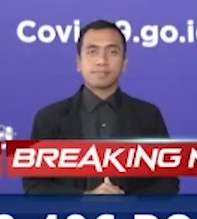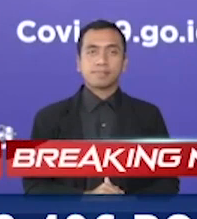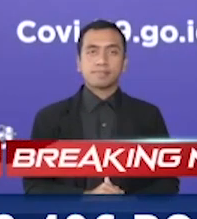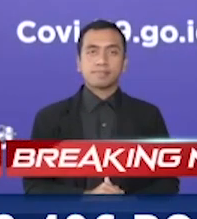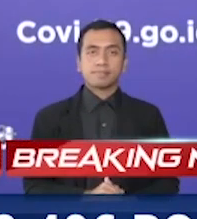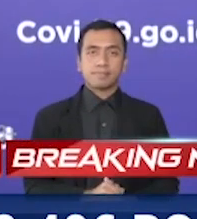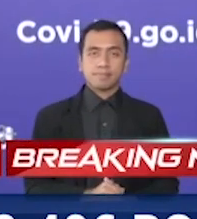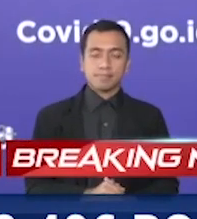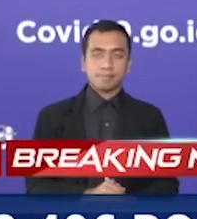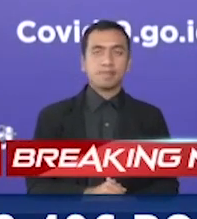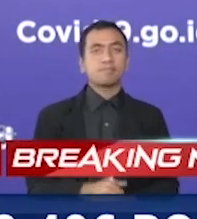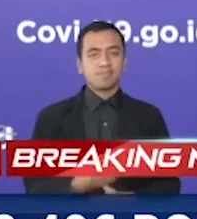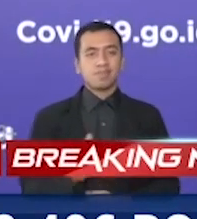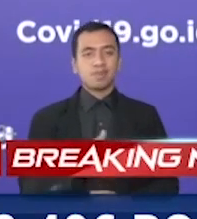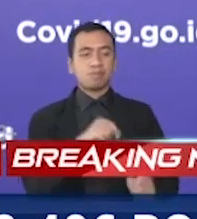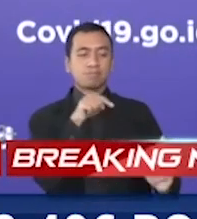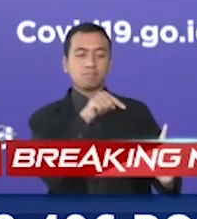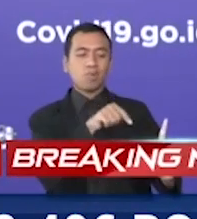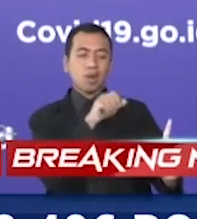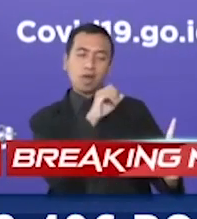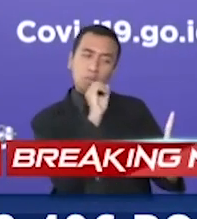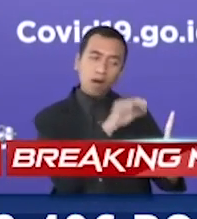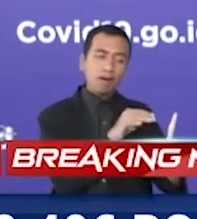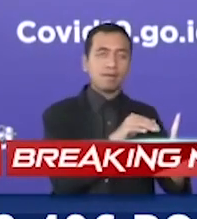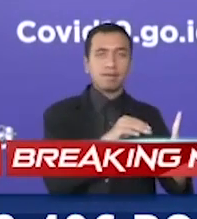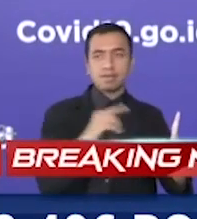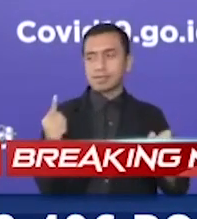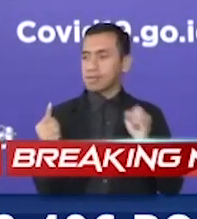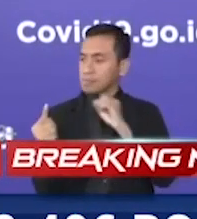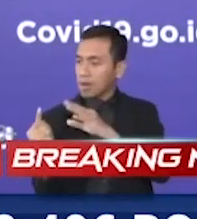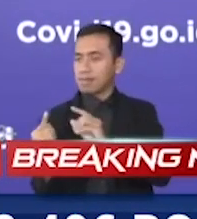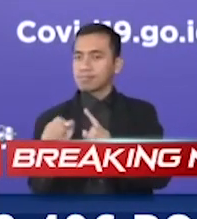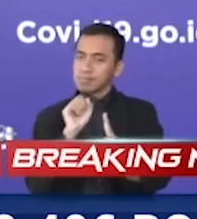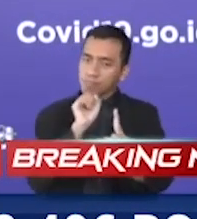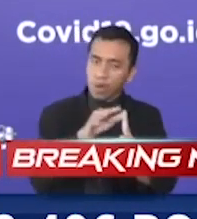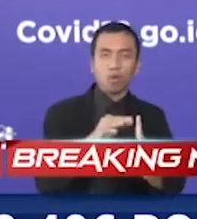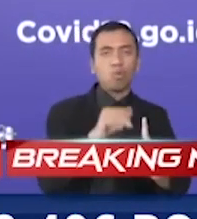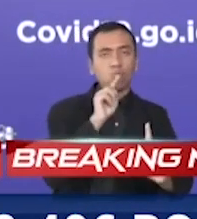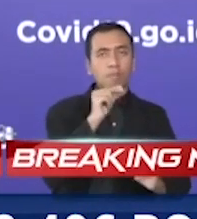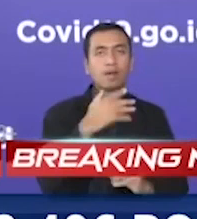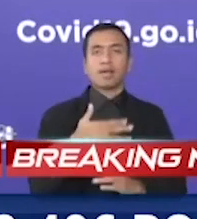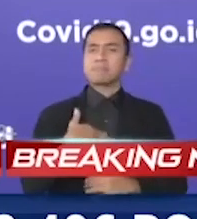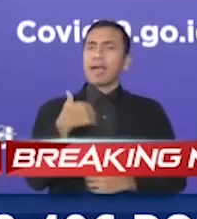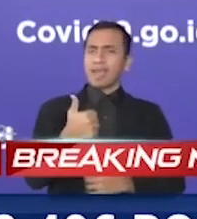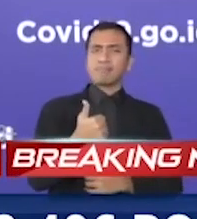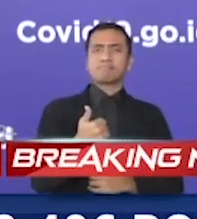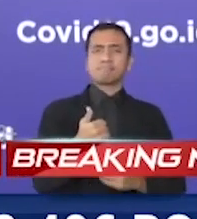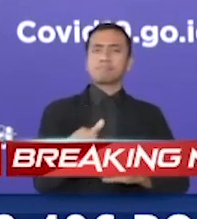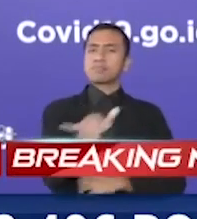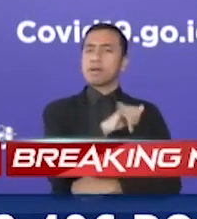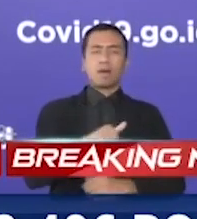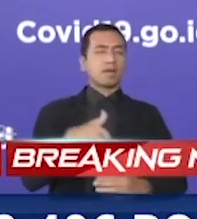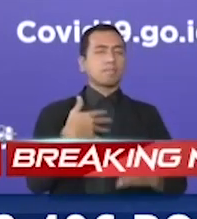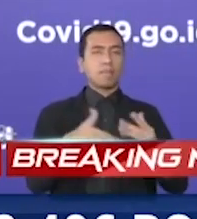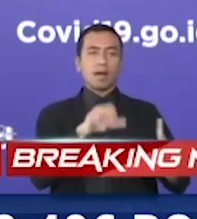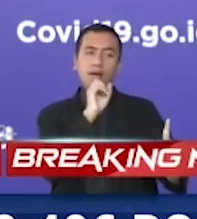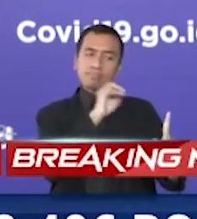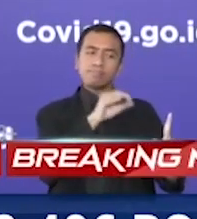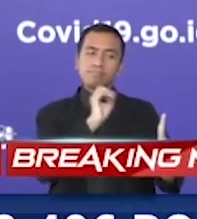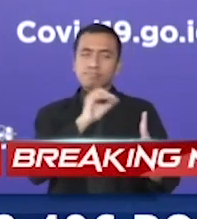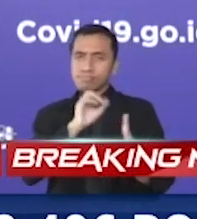saling mengingatkan Hai saling mengingatkan untuk sebuah kebaikan Oleh karena itu Mari kita kembali lagi